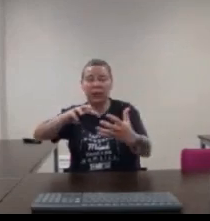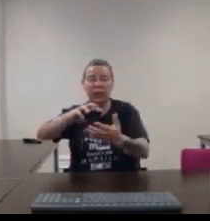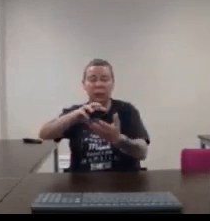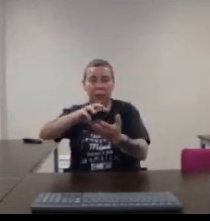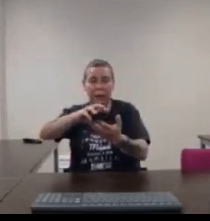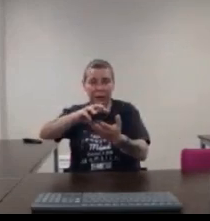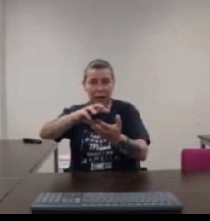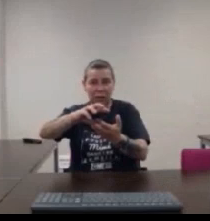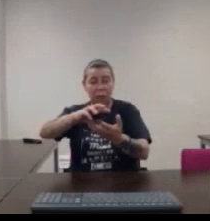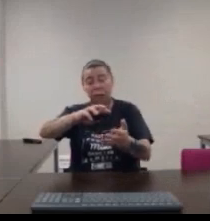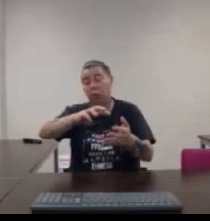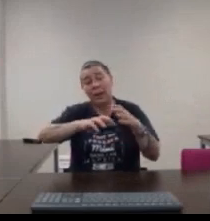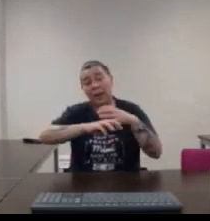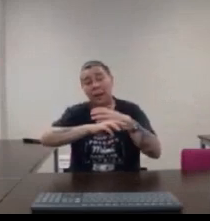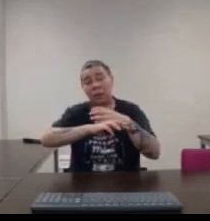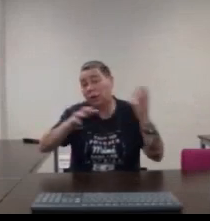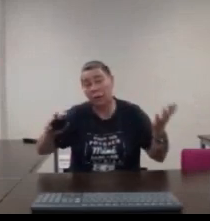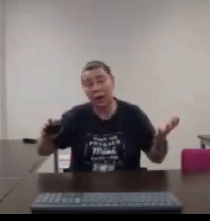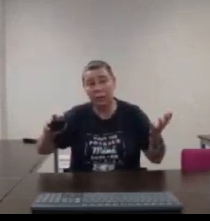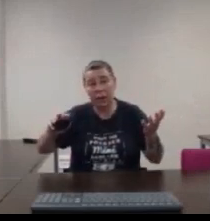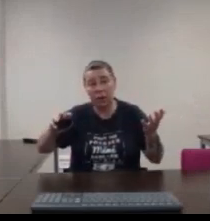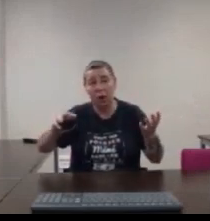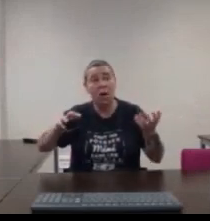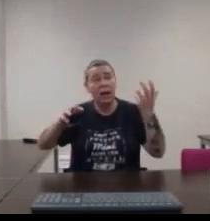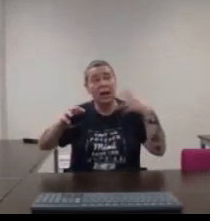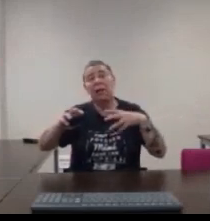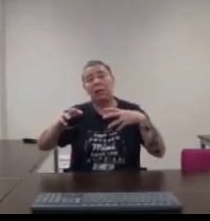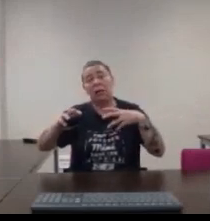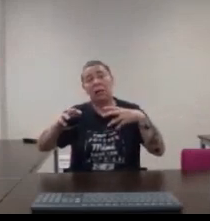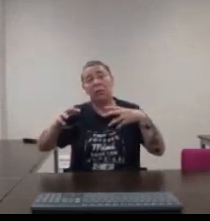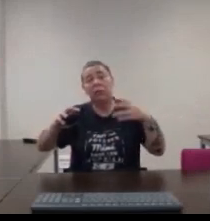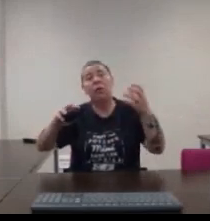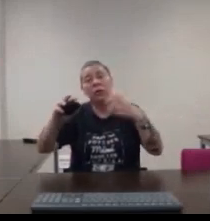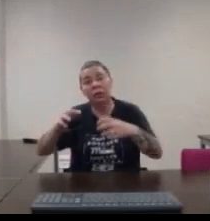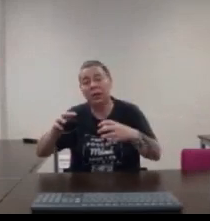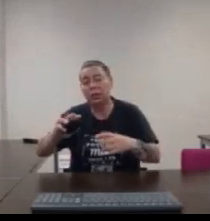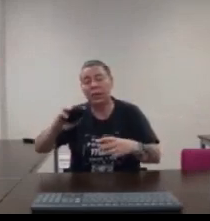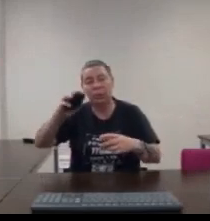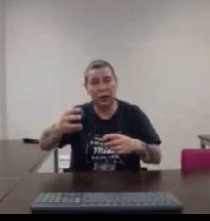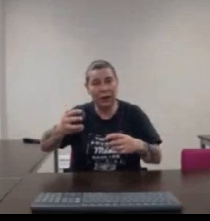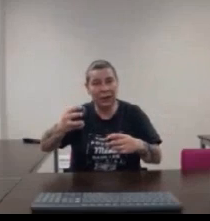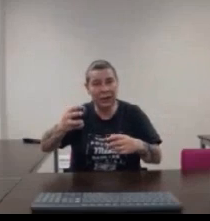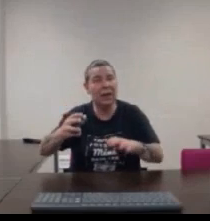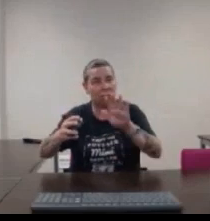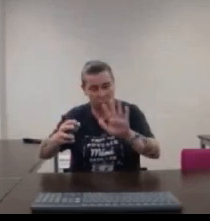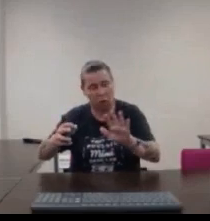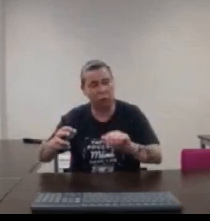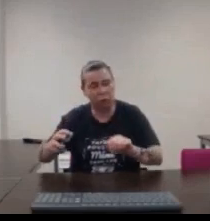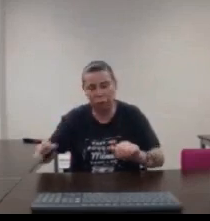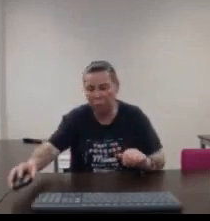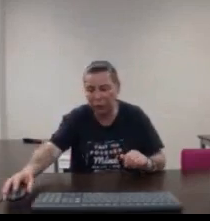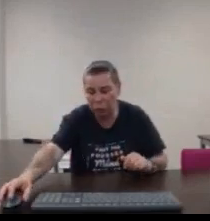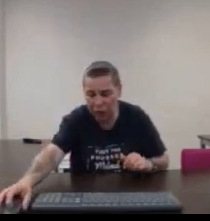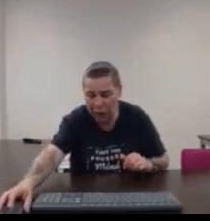plutôt privilégier la souris classique parce qu'elle correspond à la plupart des gens et plutôt orienter les gens vers des souris verticales